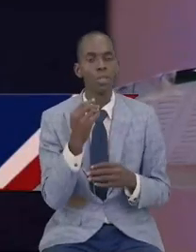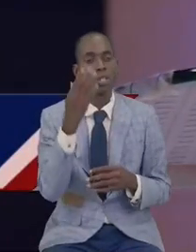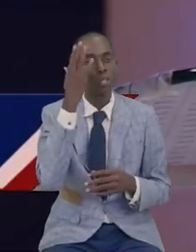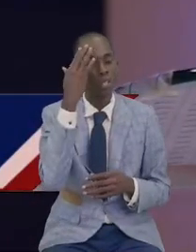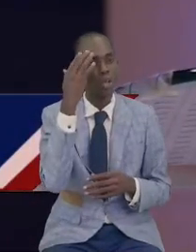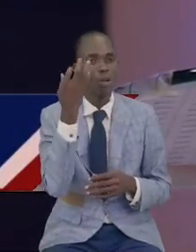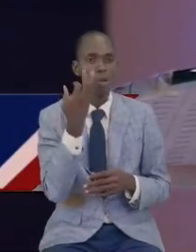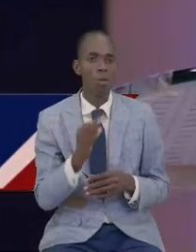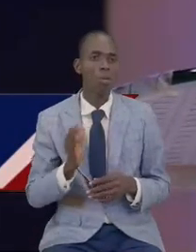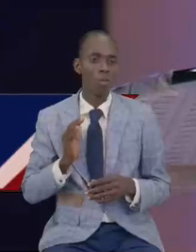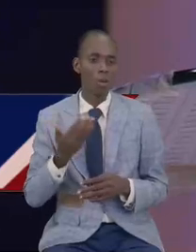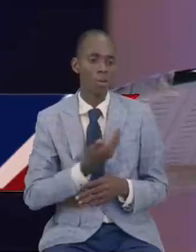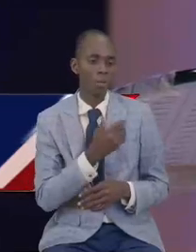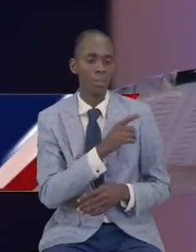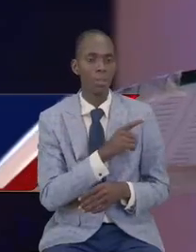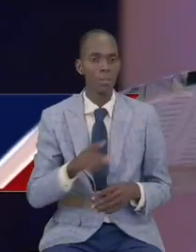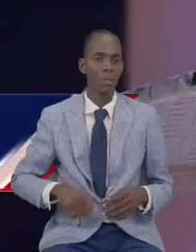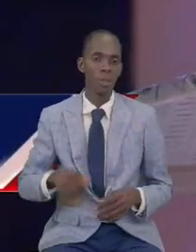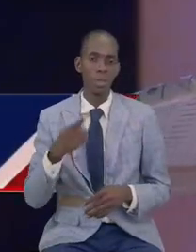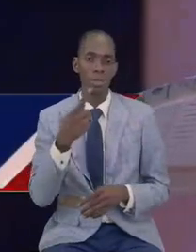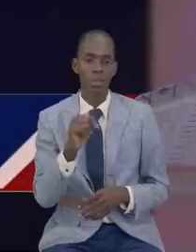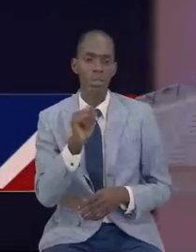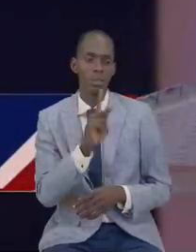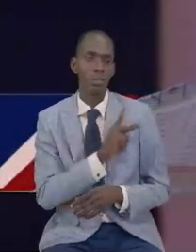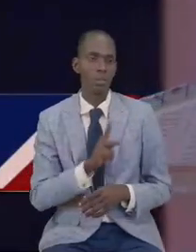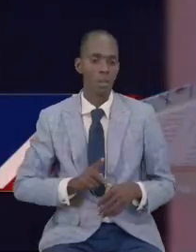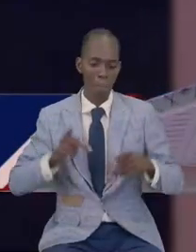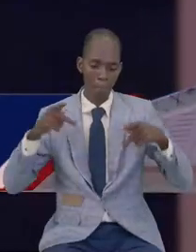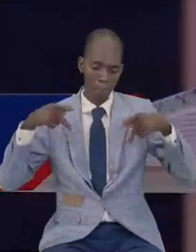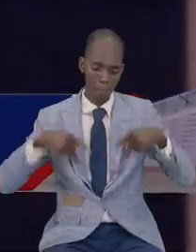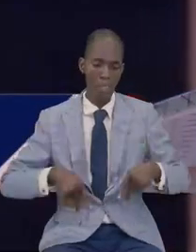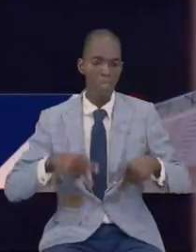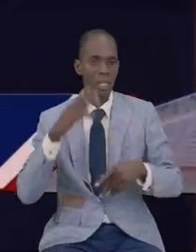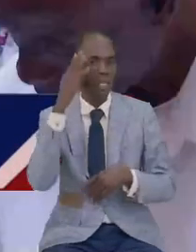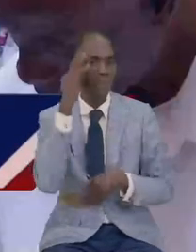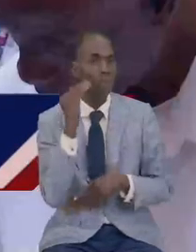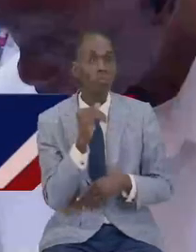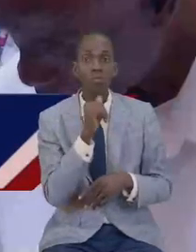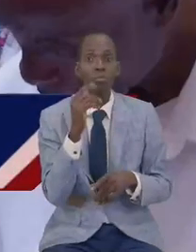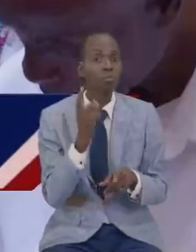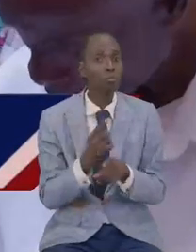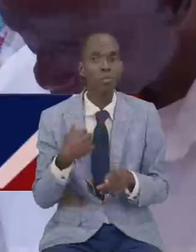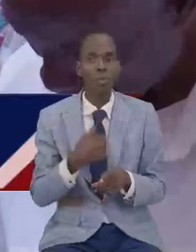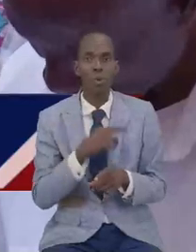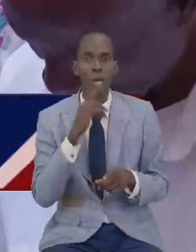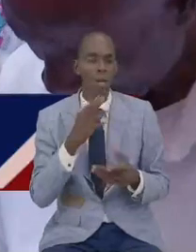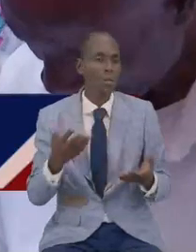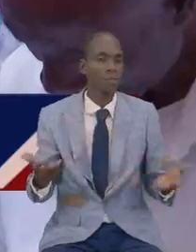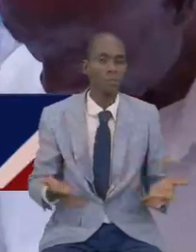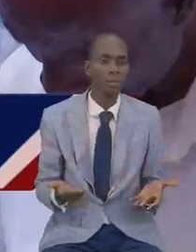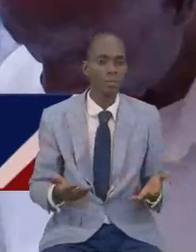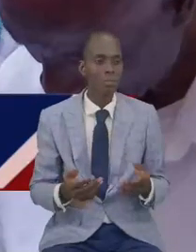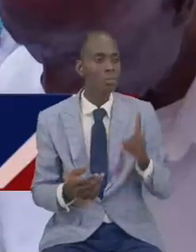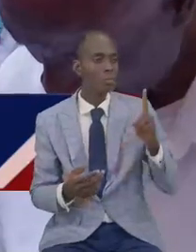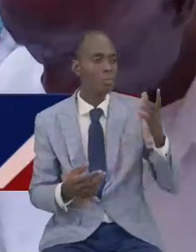la connaissance de notre Seigneur le Roi. L'expérience personnelle, pas seulement on entend, cela